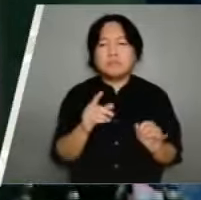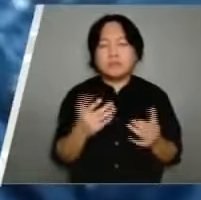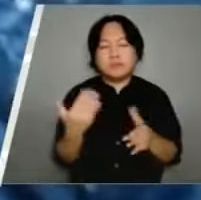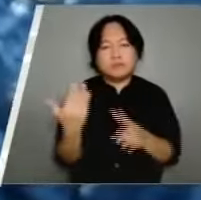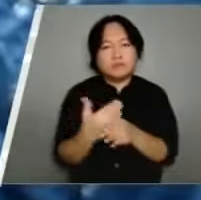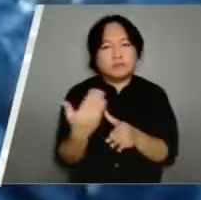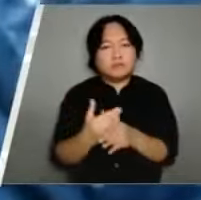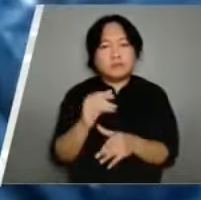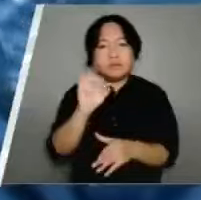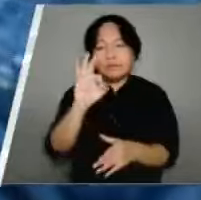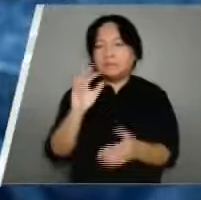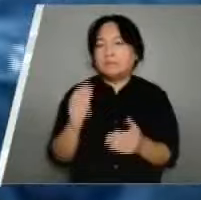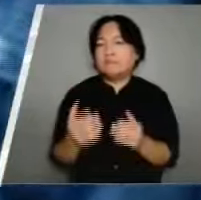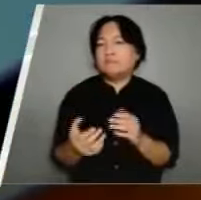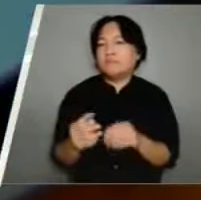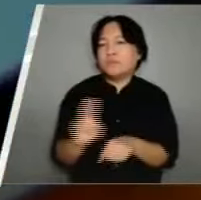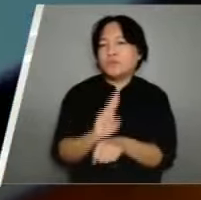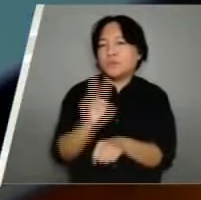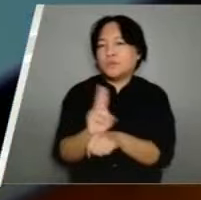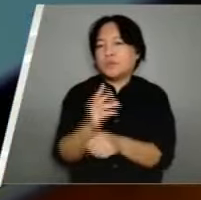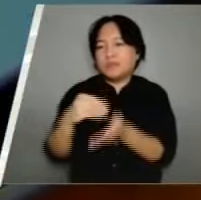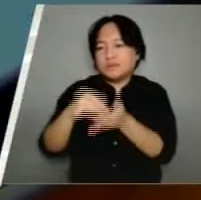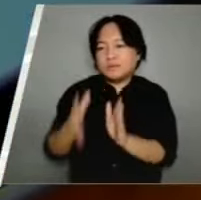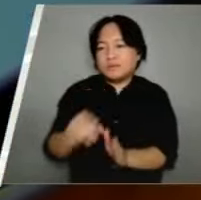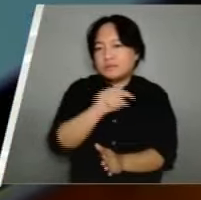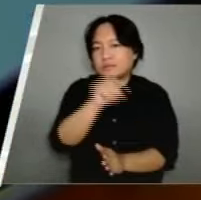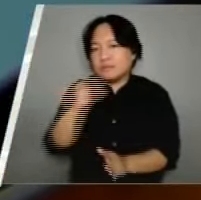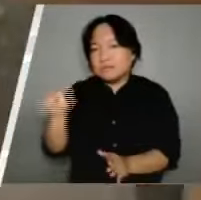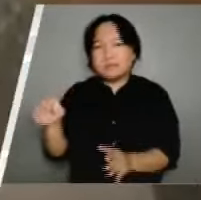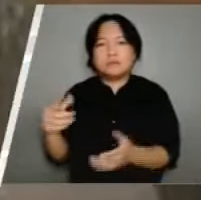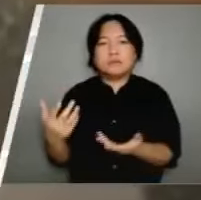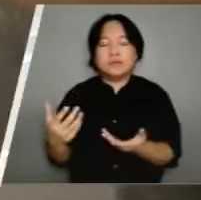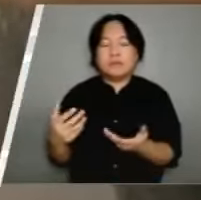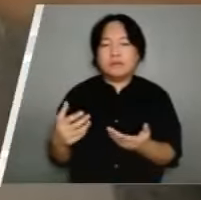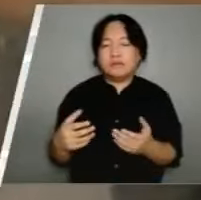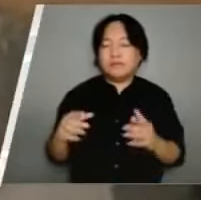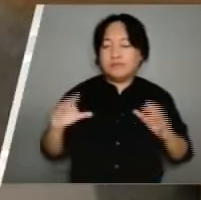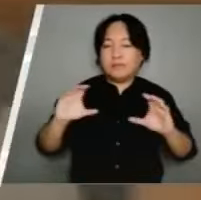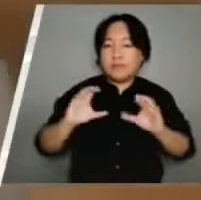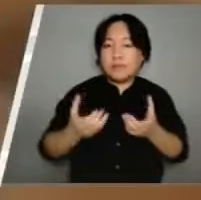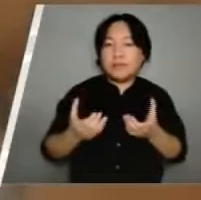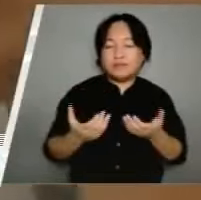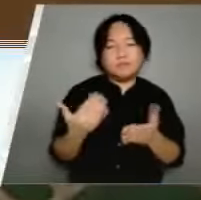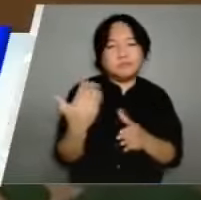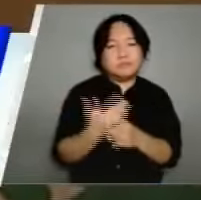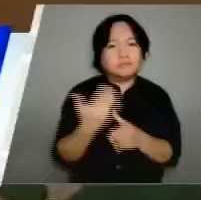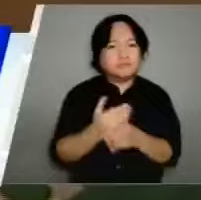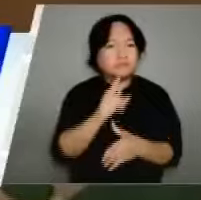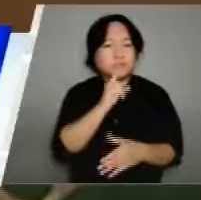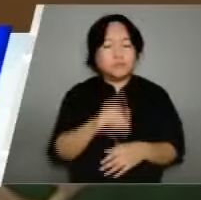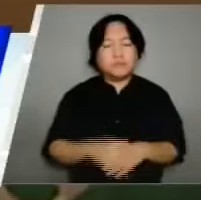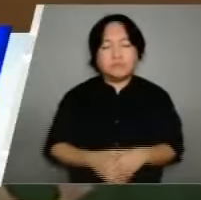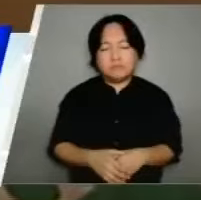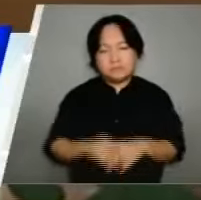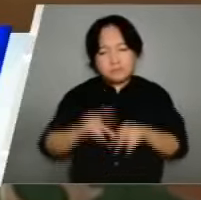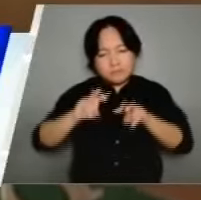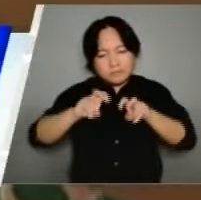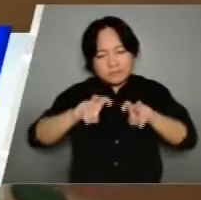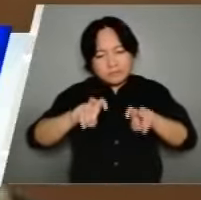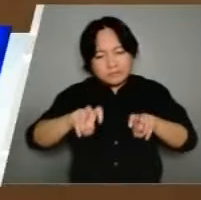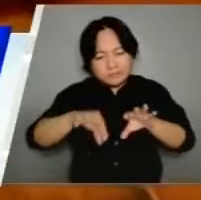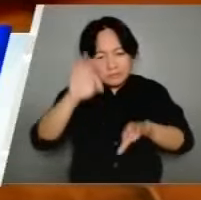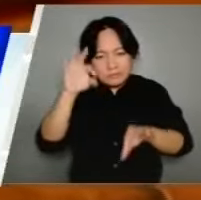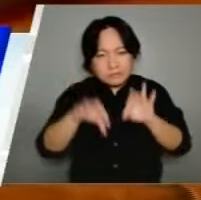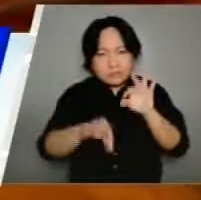ng gadget ang iba pang estudyante o kapwa mag-aaral. Nabanggit ang pag-aaral na ito sa isang panukala ngayon sa